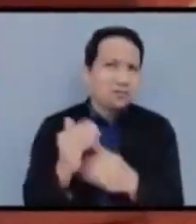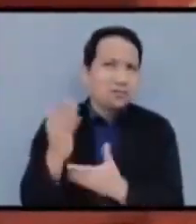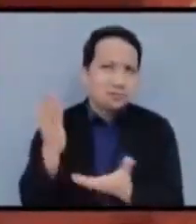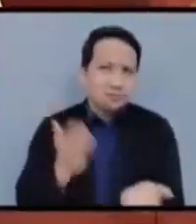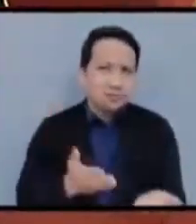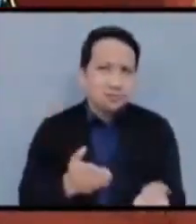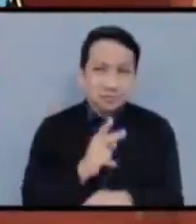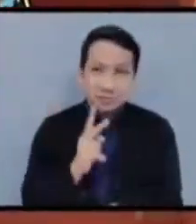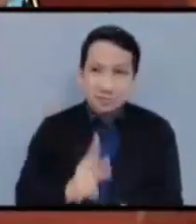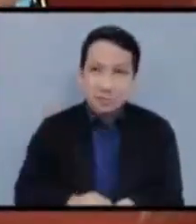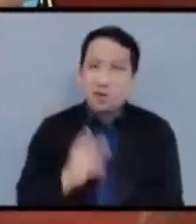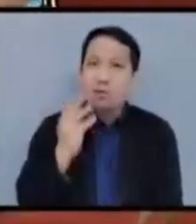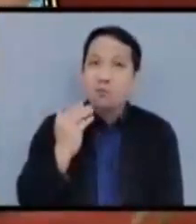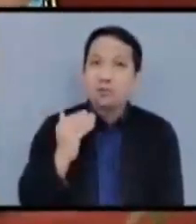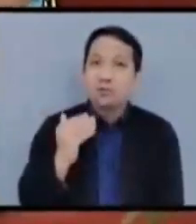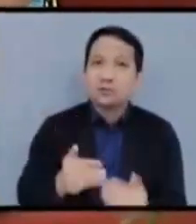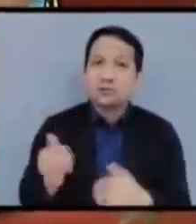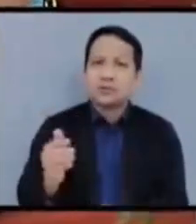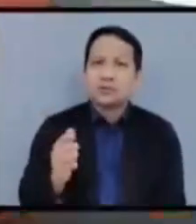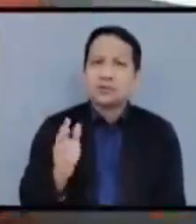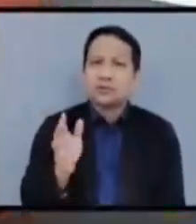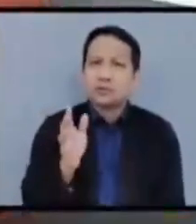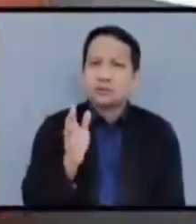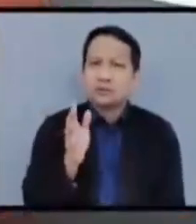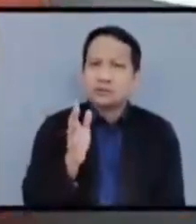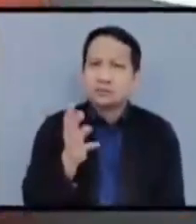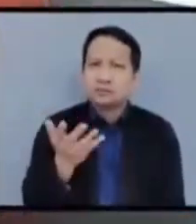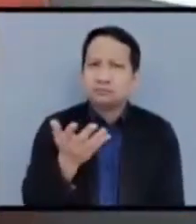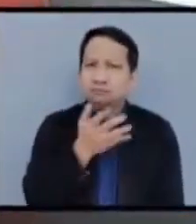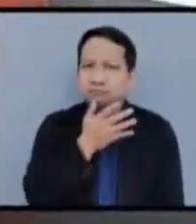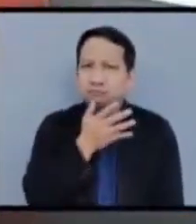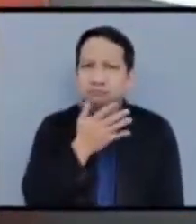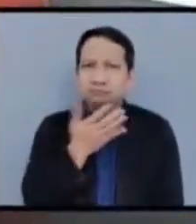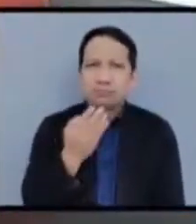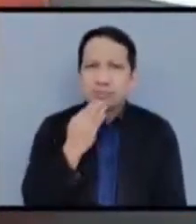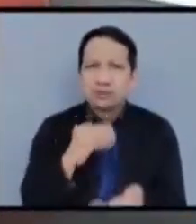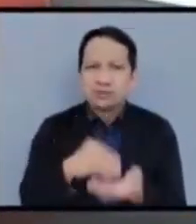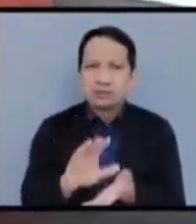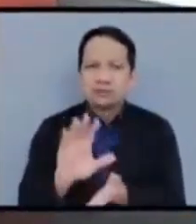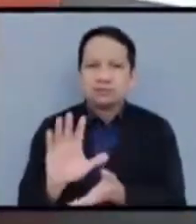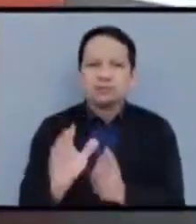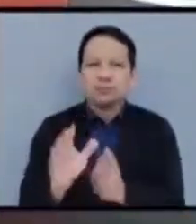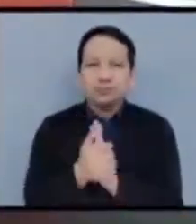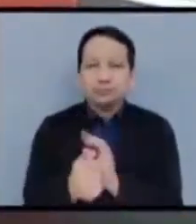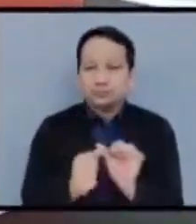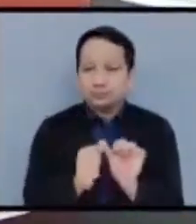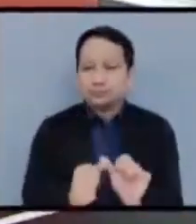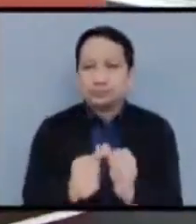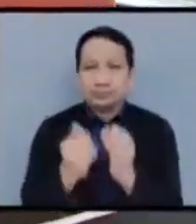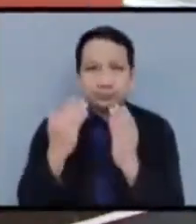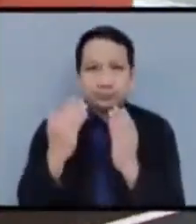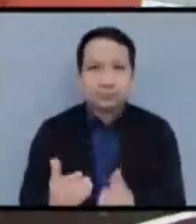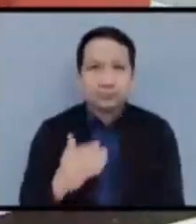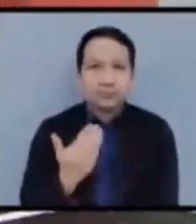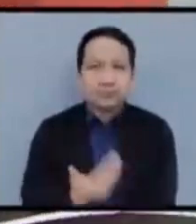last na lang si Mommy, ano po ang message po ninyo sa inyo po nga very talented daughter?